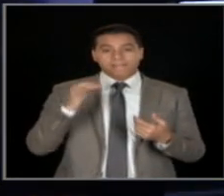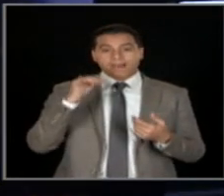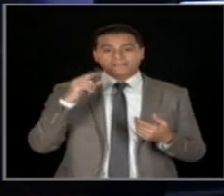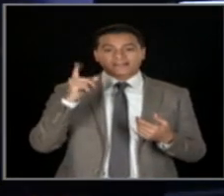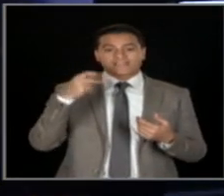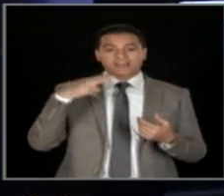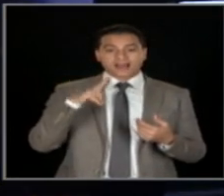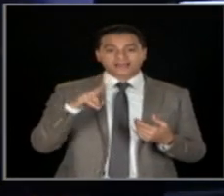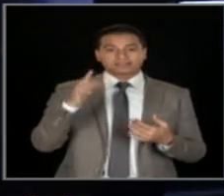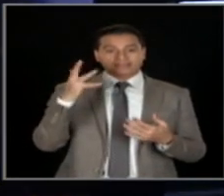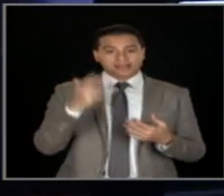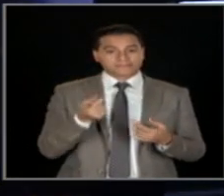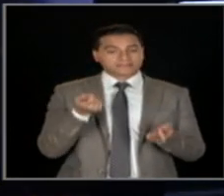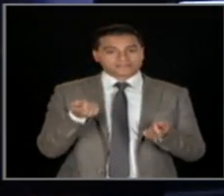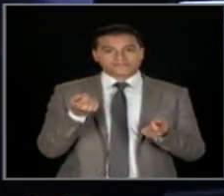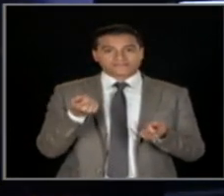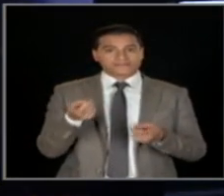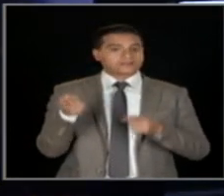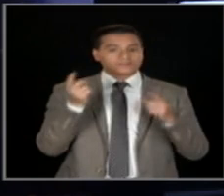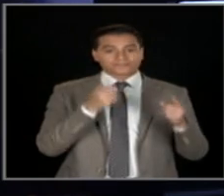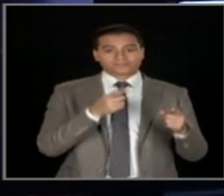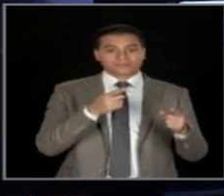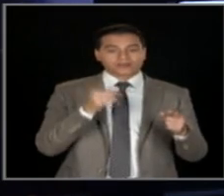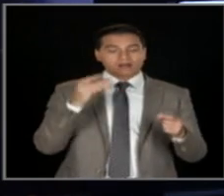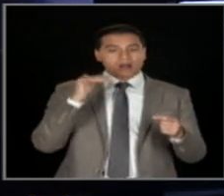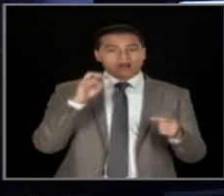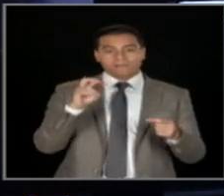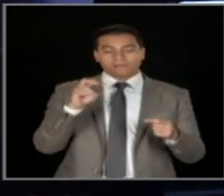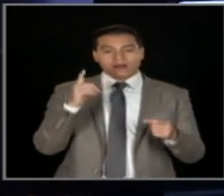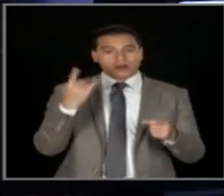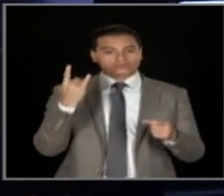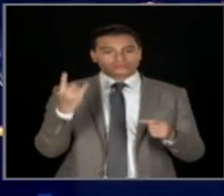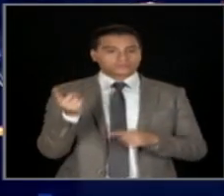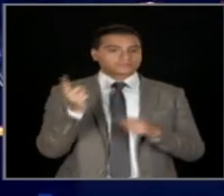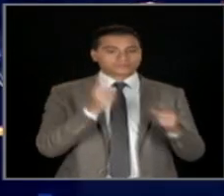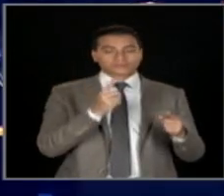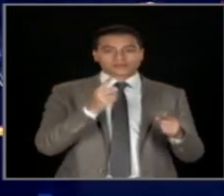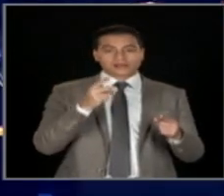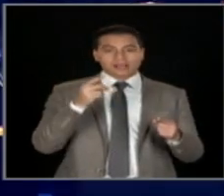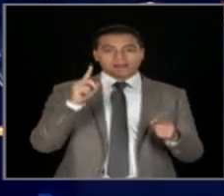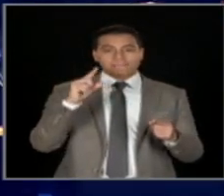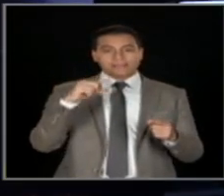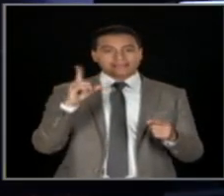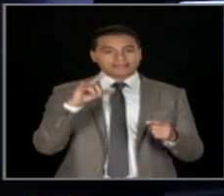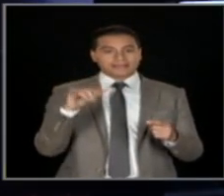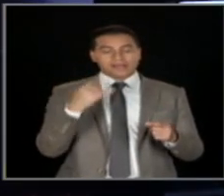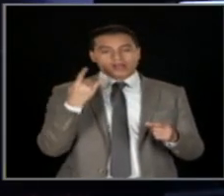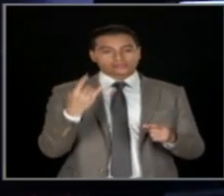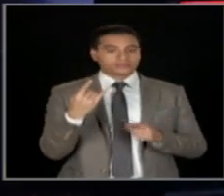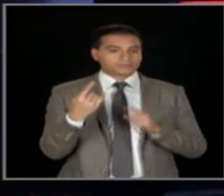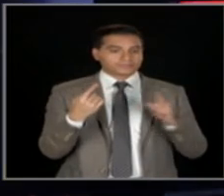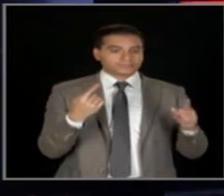محمد رفعت لسه مفيش نقط، رحمة عصام 10 نقط، البدري